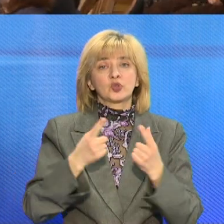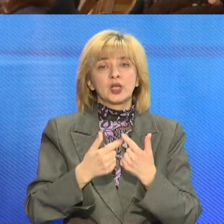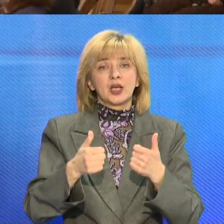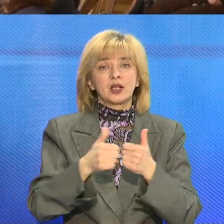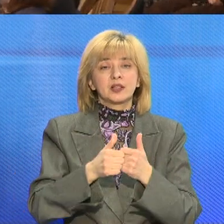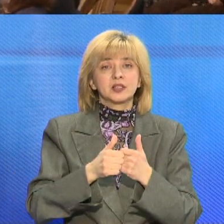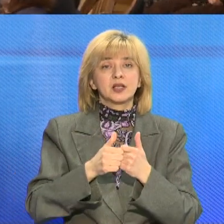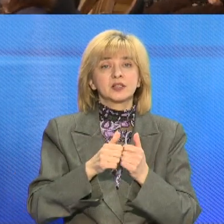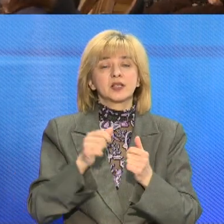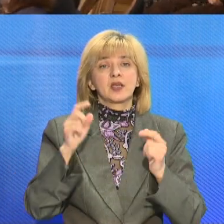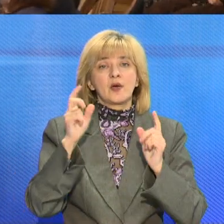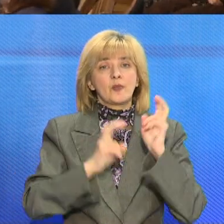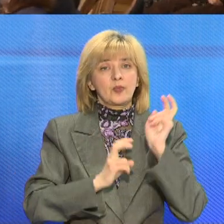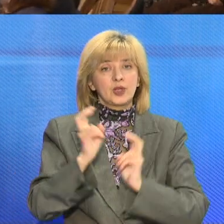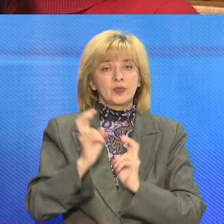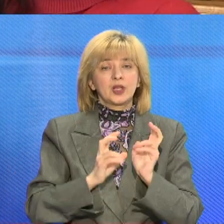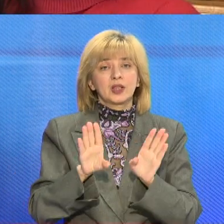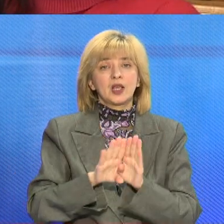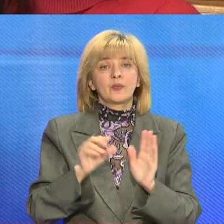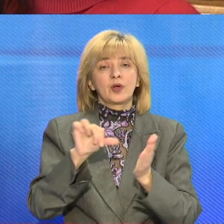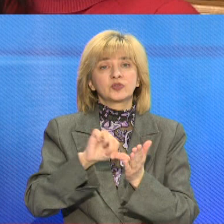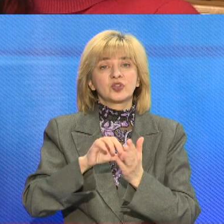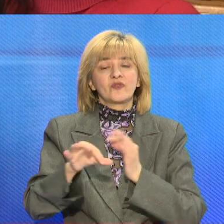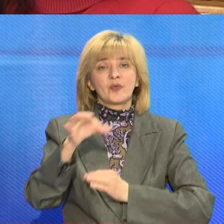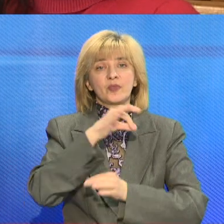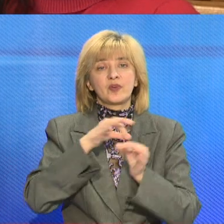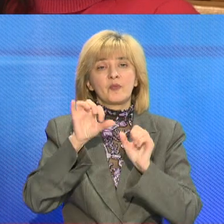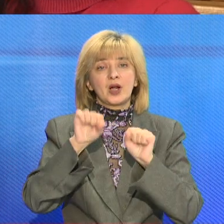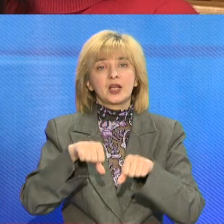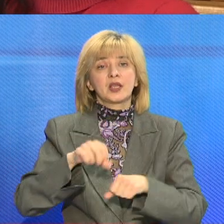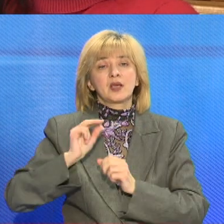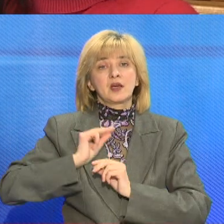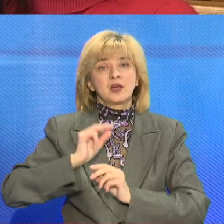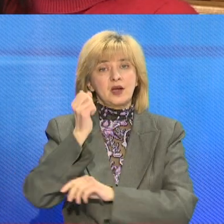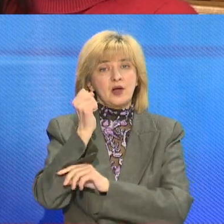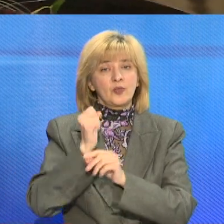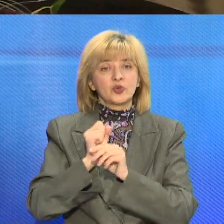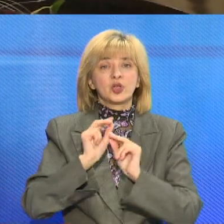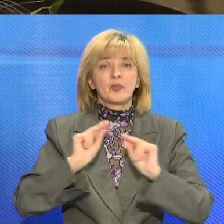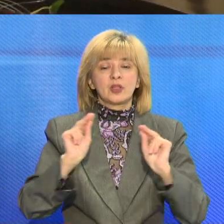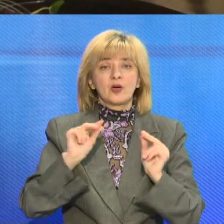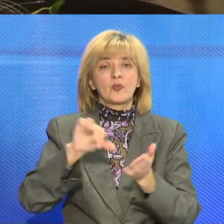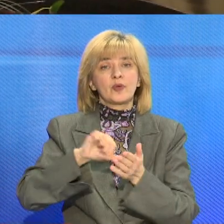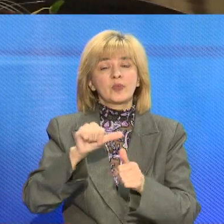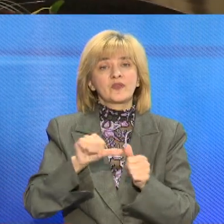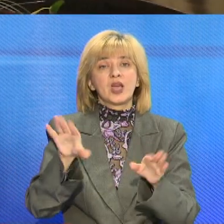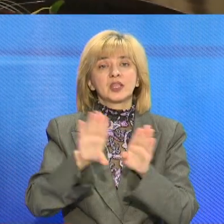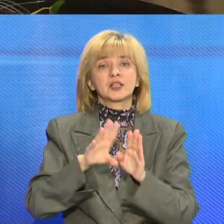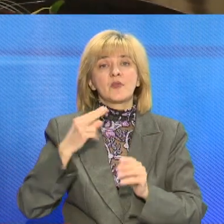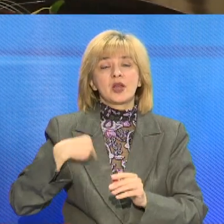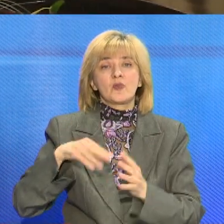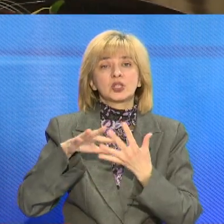структуры ведамстваў. Так далучыцца да абмеркавання змаглі не толькі працоўныя, педагогі, прадстаўнікі прафсаюзаў, моладзь, а таксама